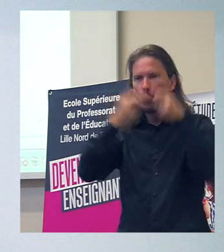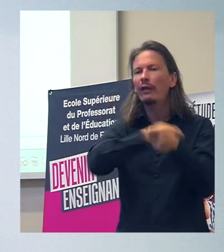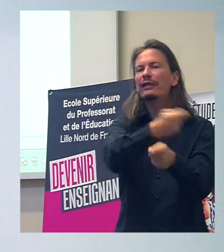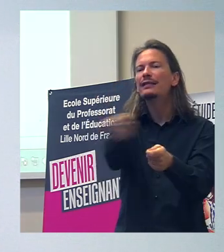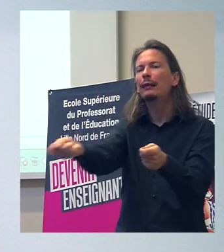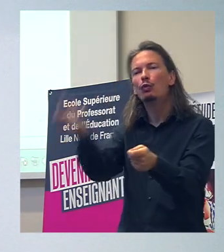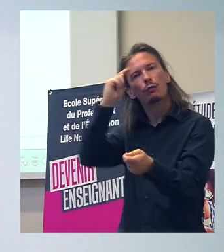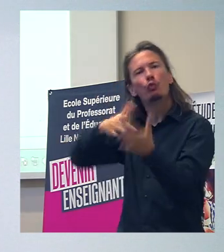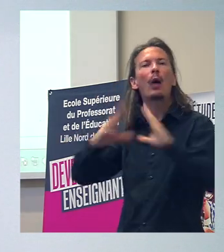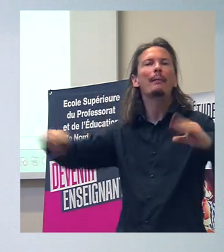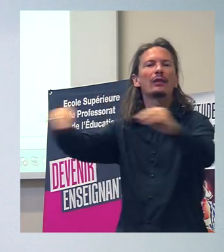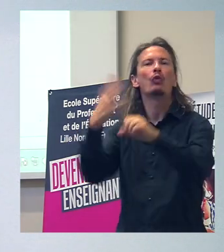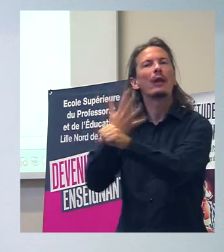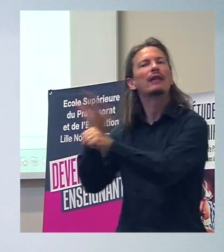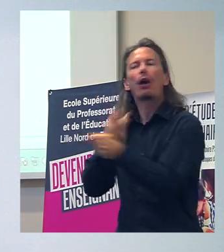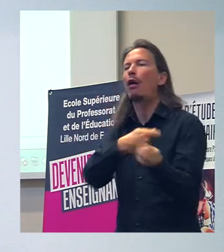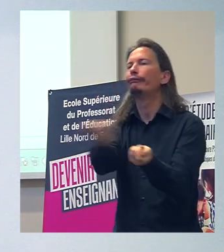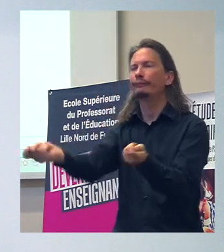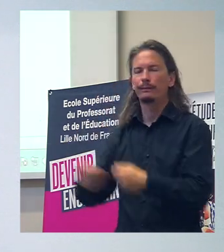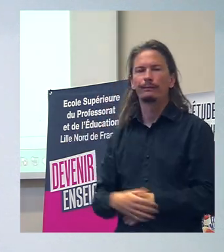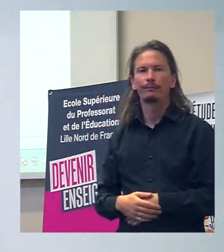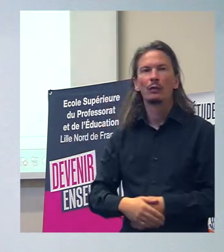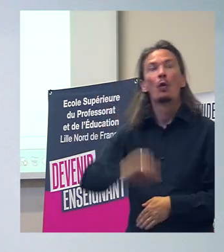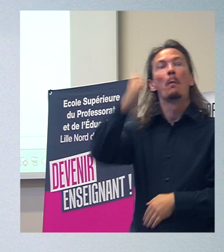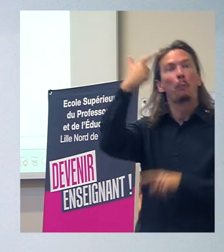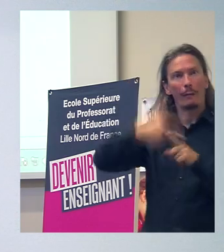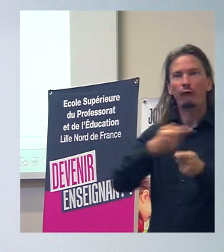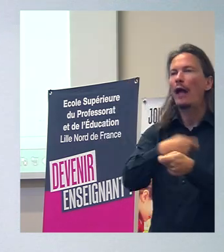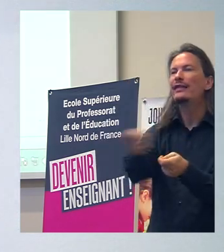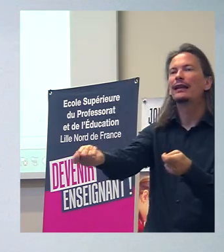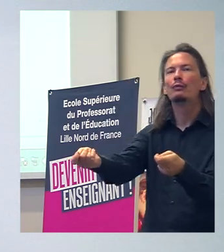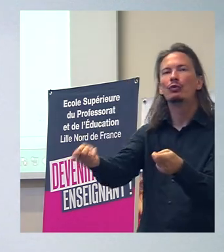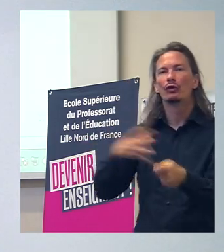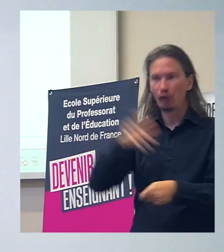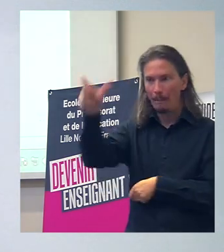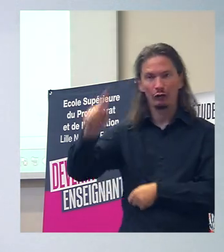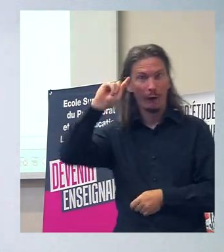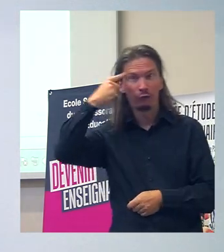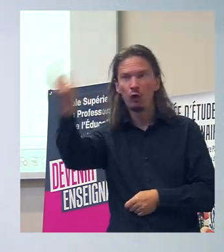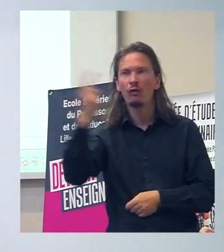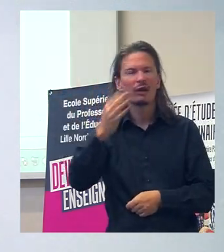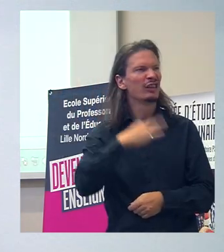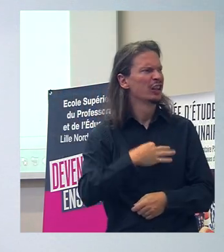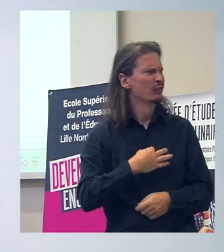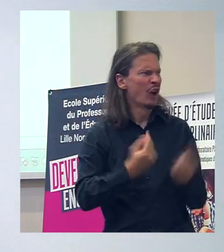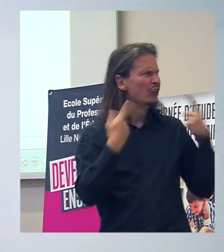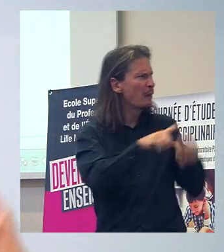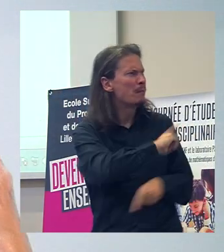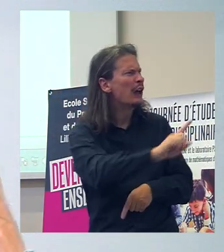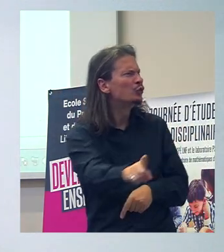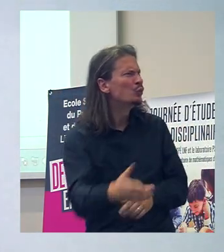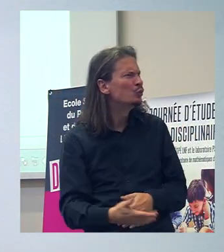de ses ressortissants. Et la première fois qu'il distribue ça, y a un fou qui dit « Mais c'est pas juste